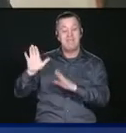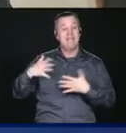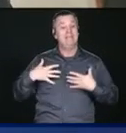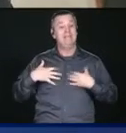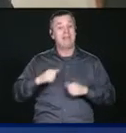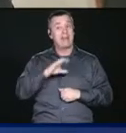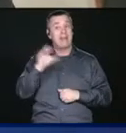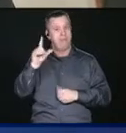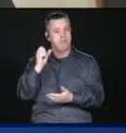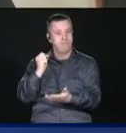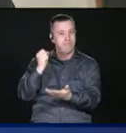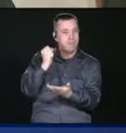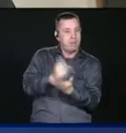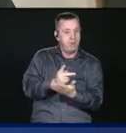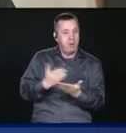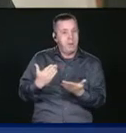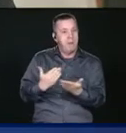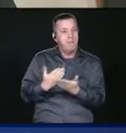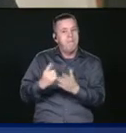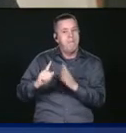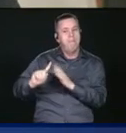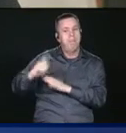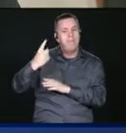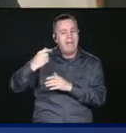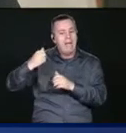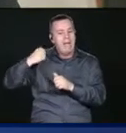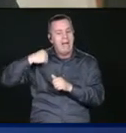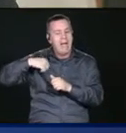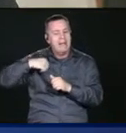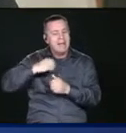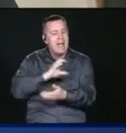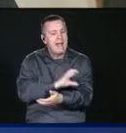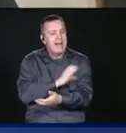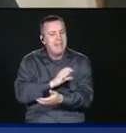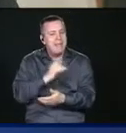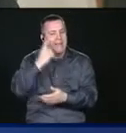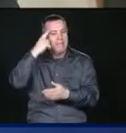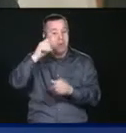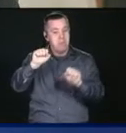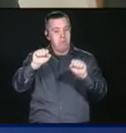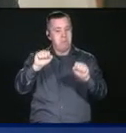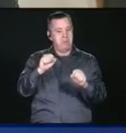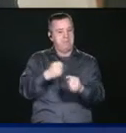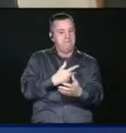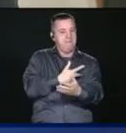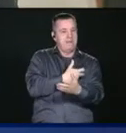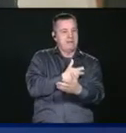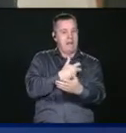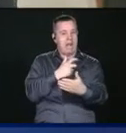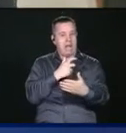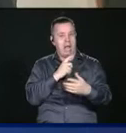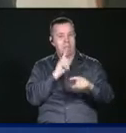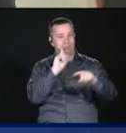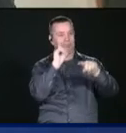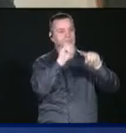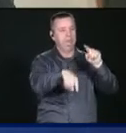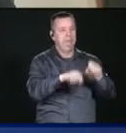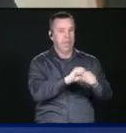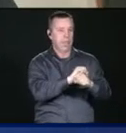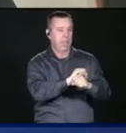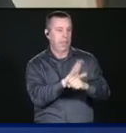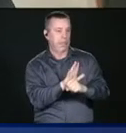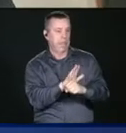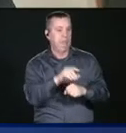le premier essai clinique canadien pour le développement d'un vaccin contre le coronavirus à l'Université